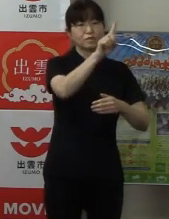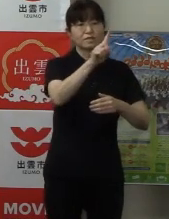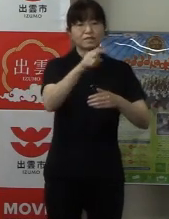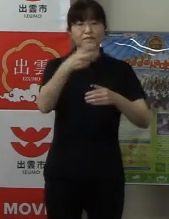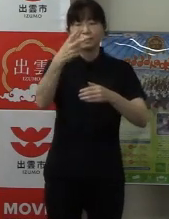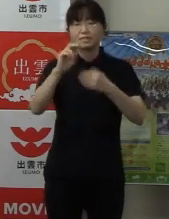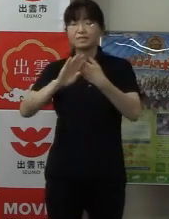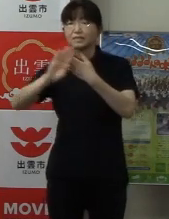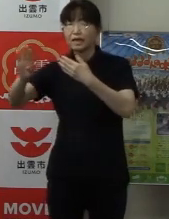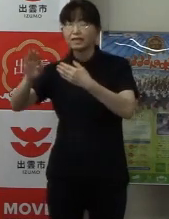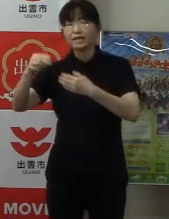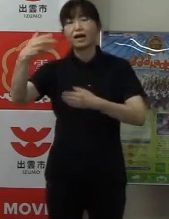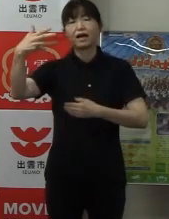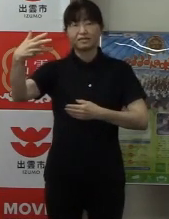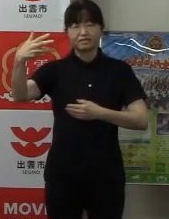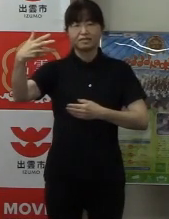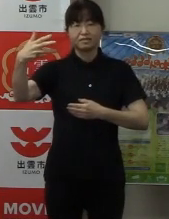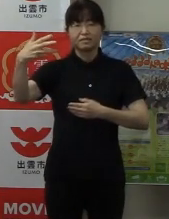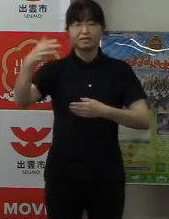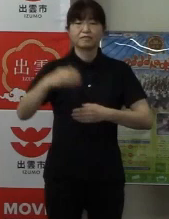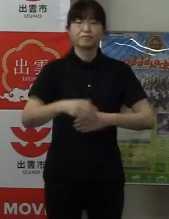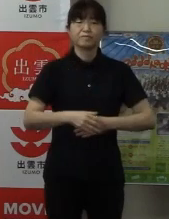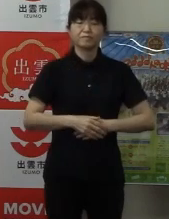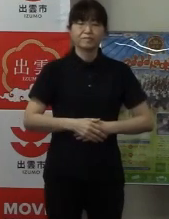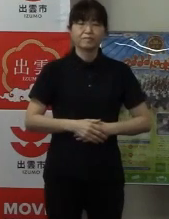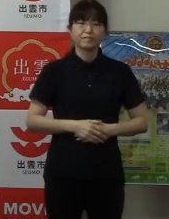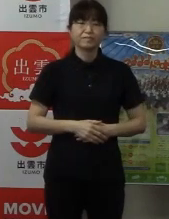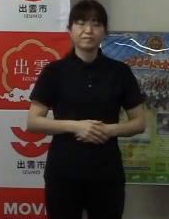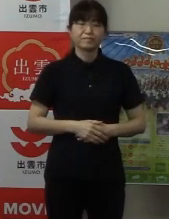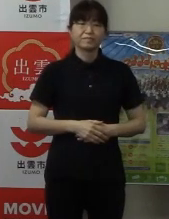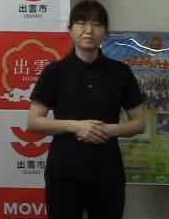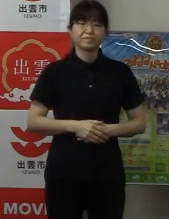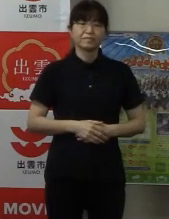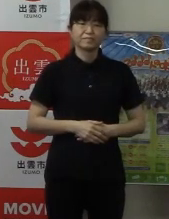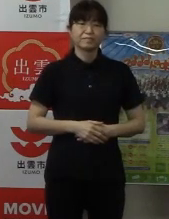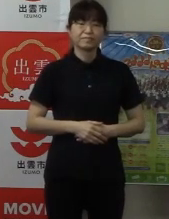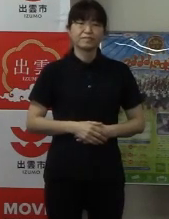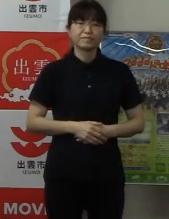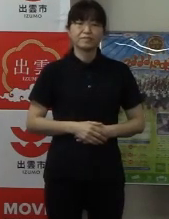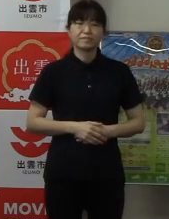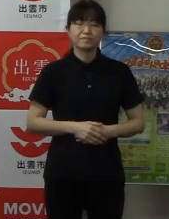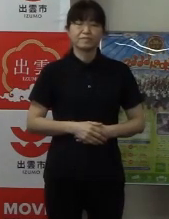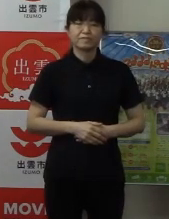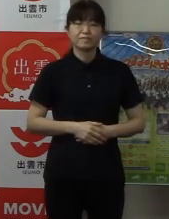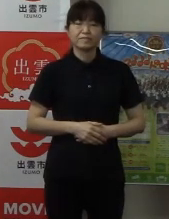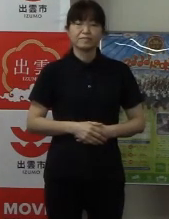外8団体というなっております。